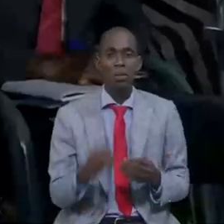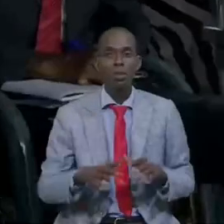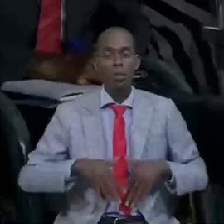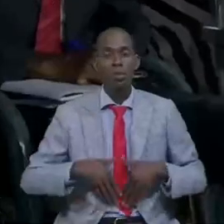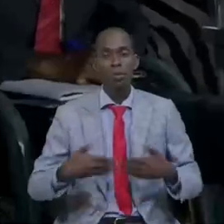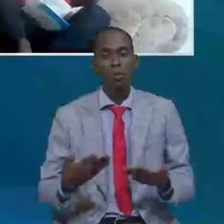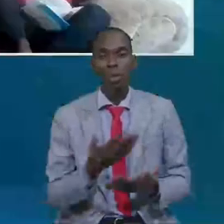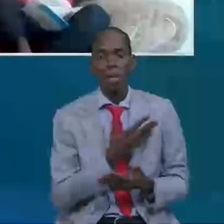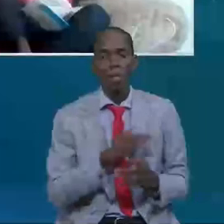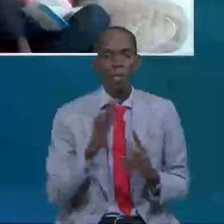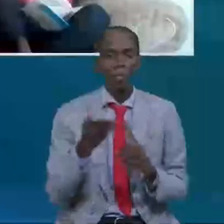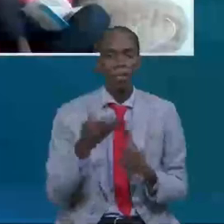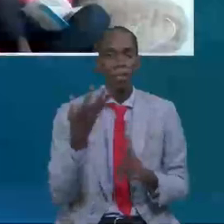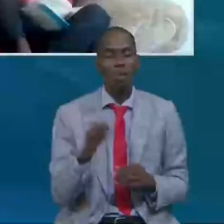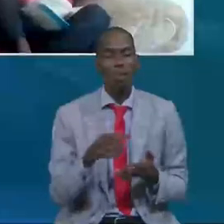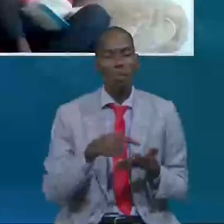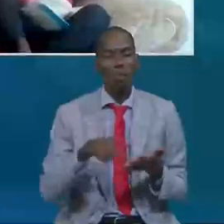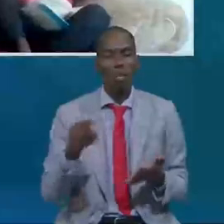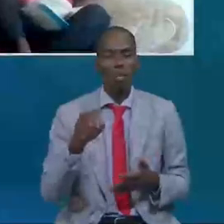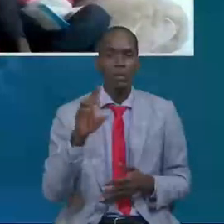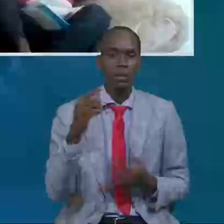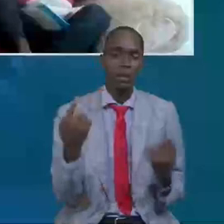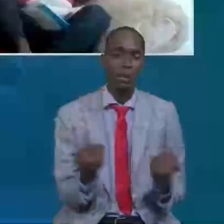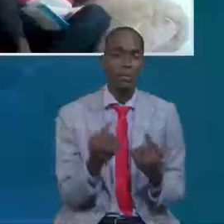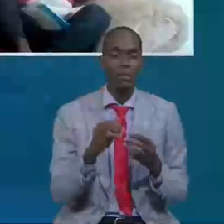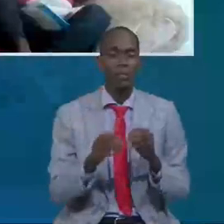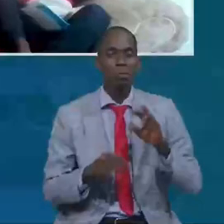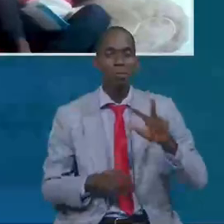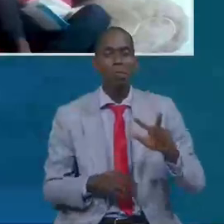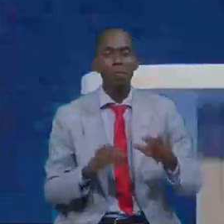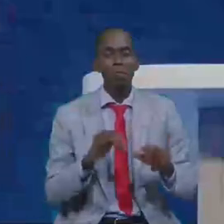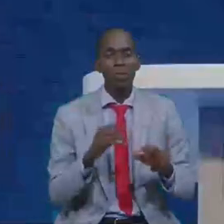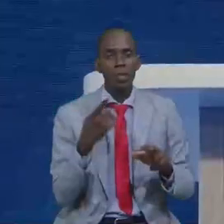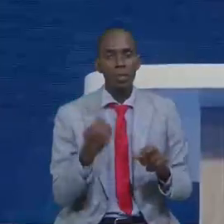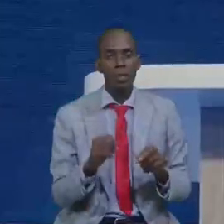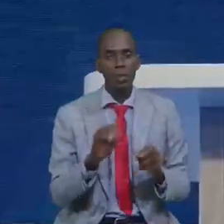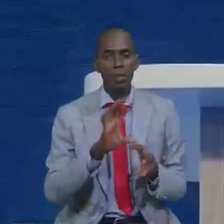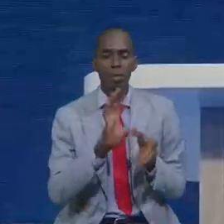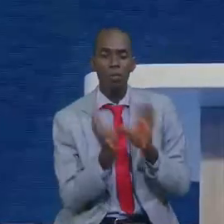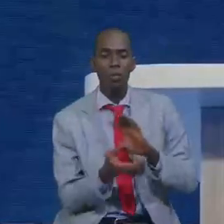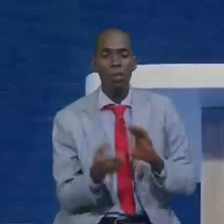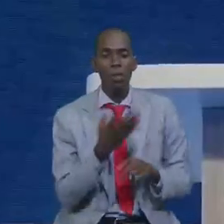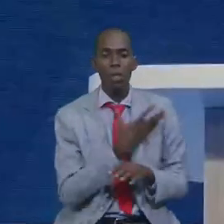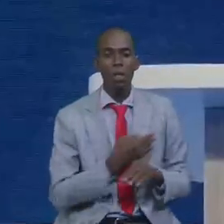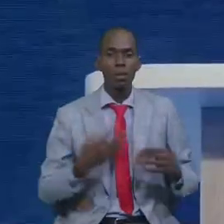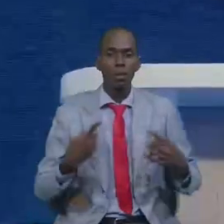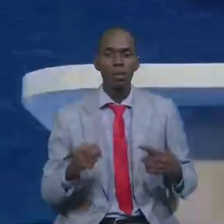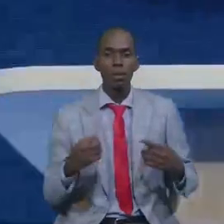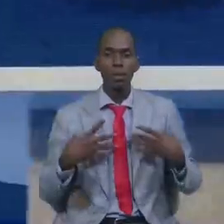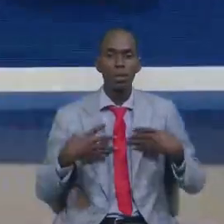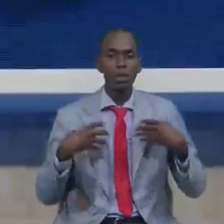péchés marqués. Troisième point, la conversion et la cure par le